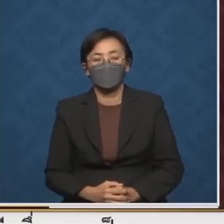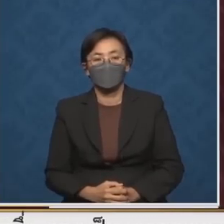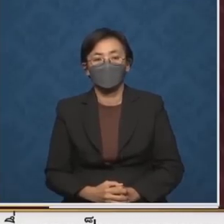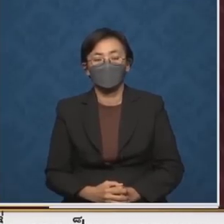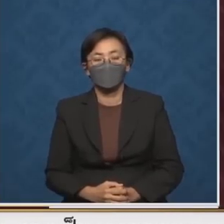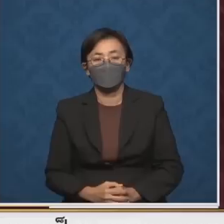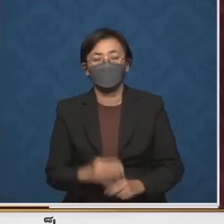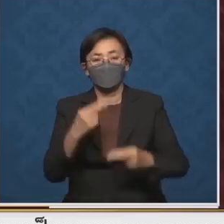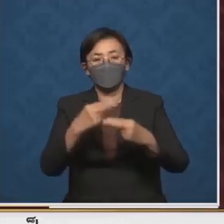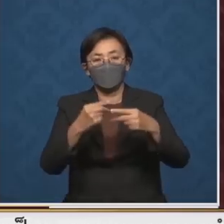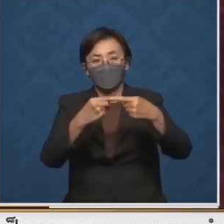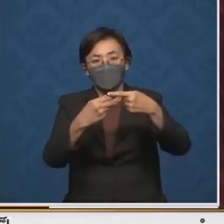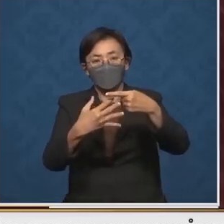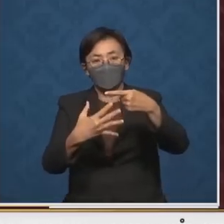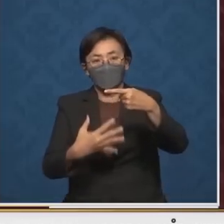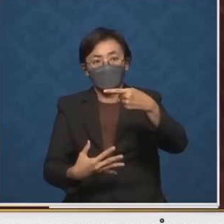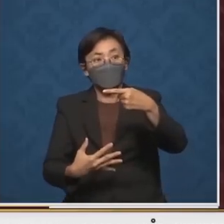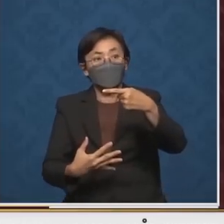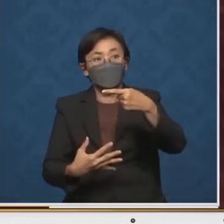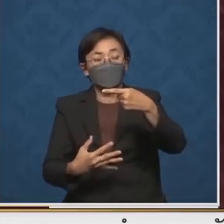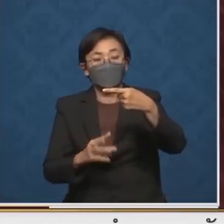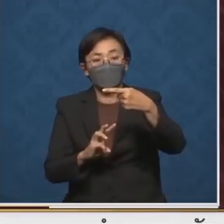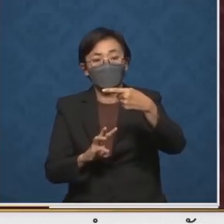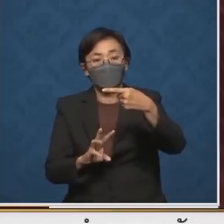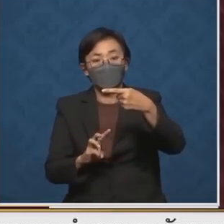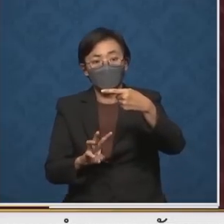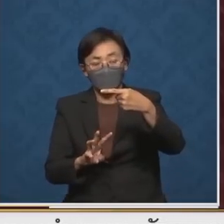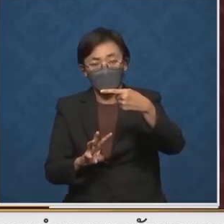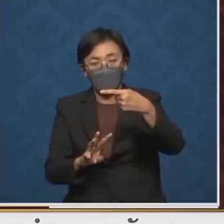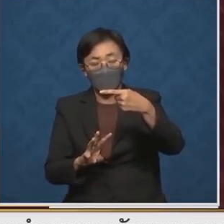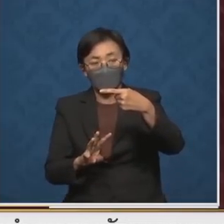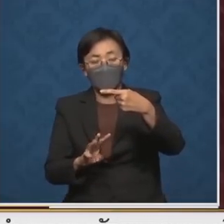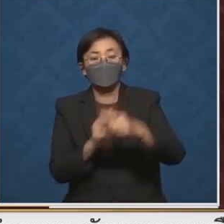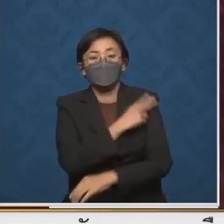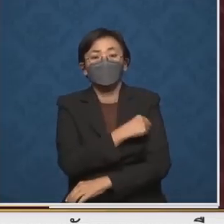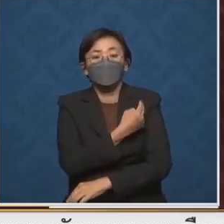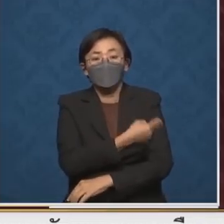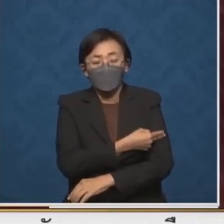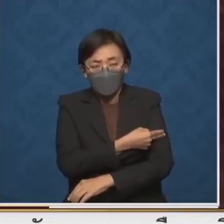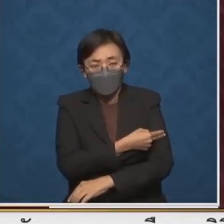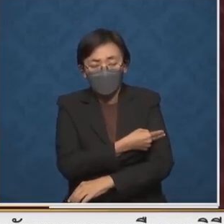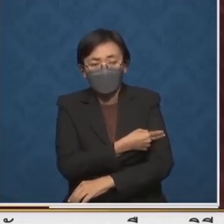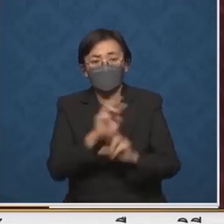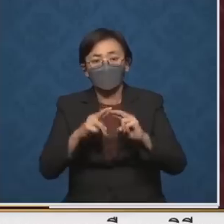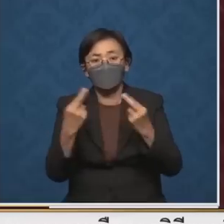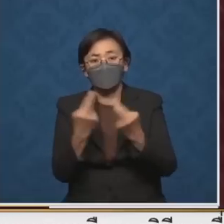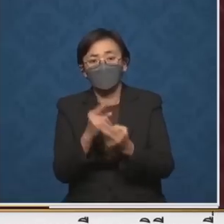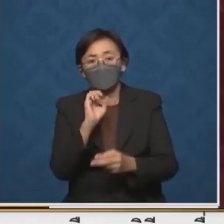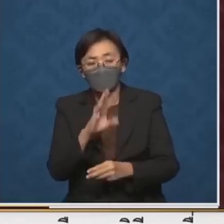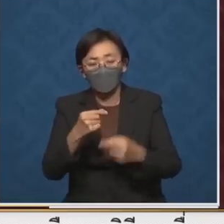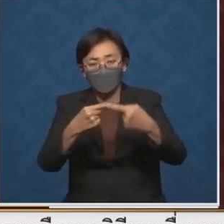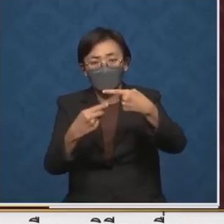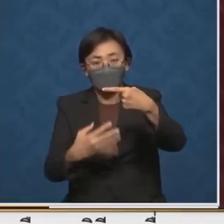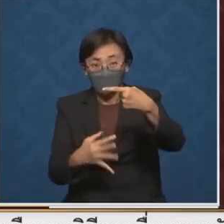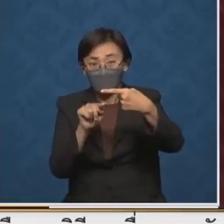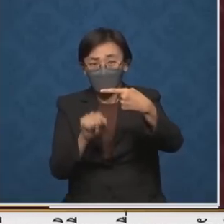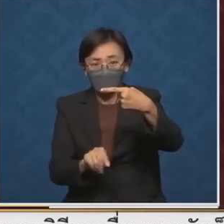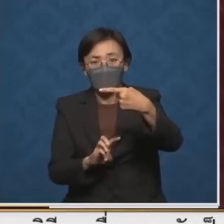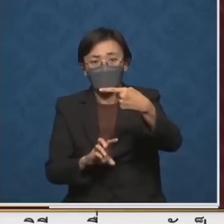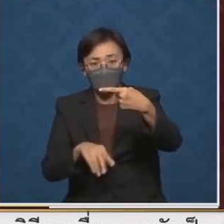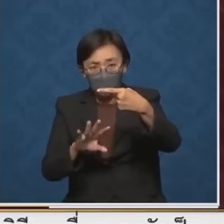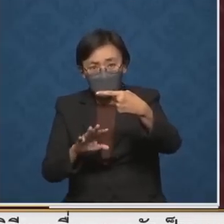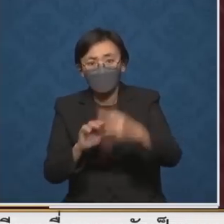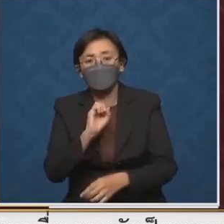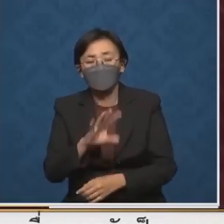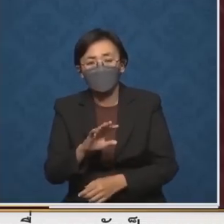640ไม่ใช่คนธรมดานะ นายแพทย์ของรามาธิบรีออกมาบอกวาแดงจุดยืนเรียกต้อง